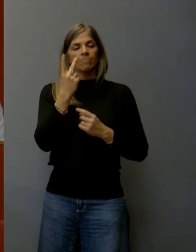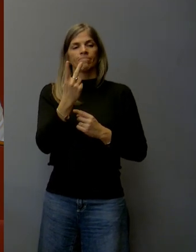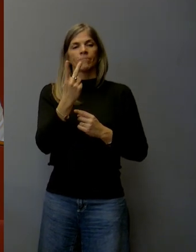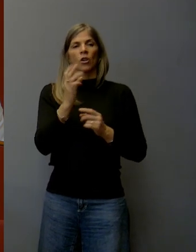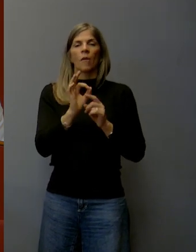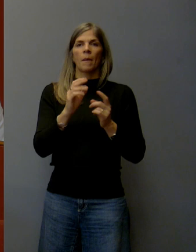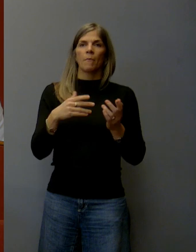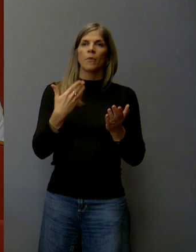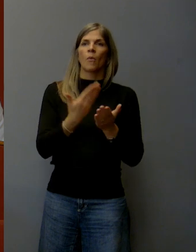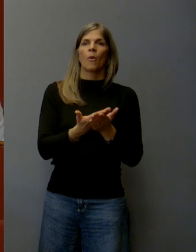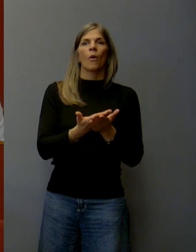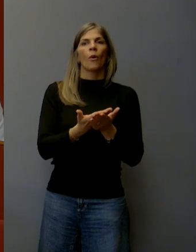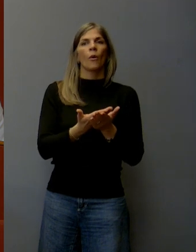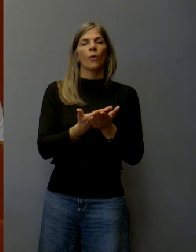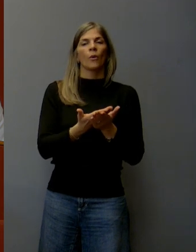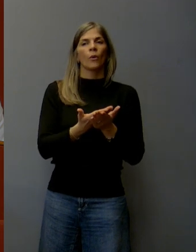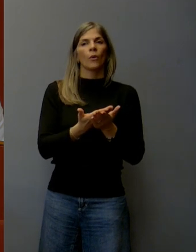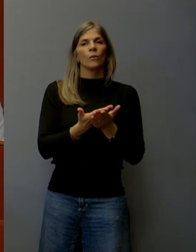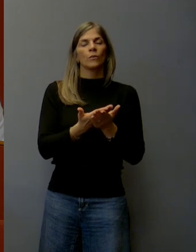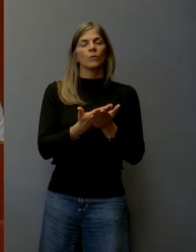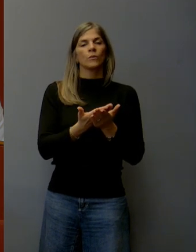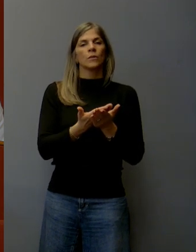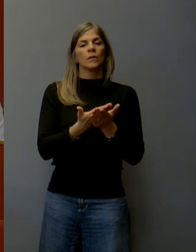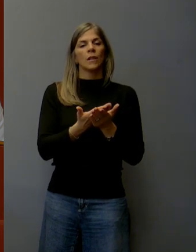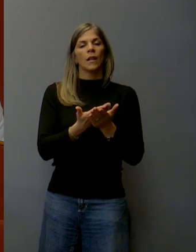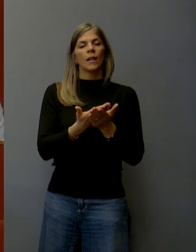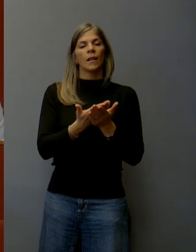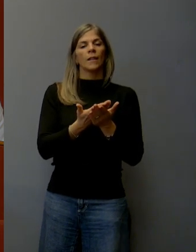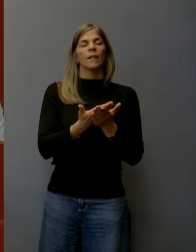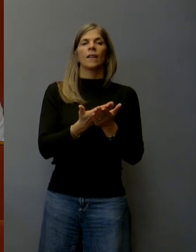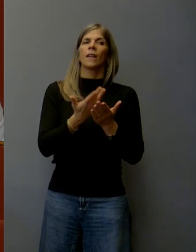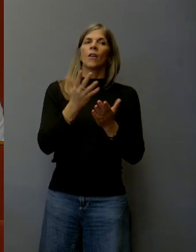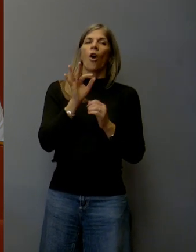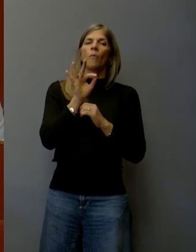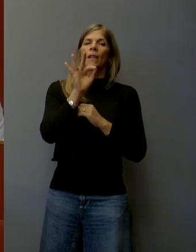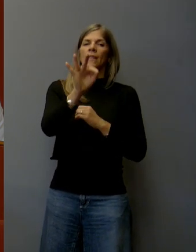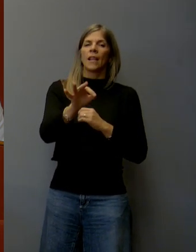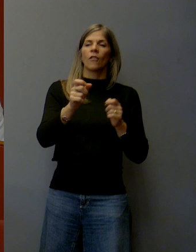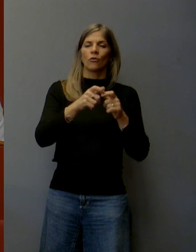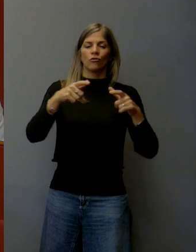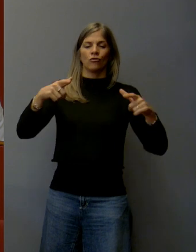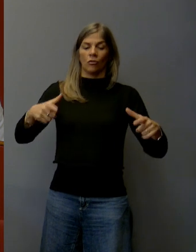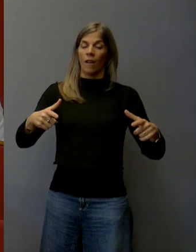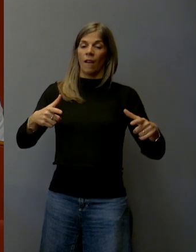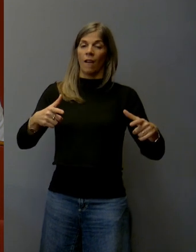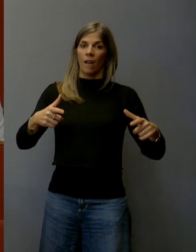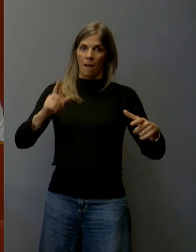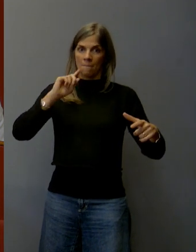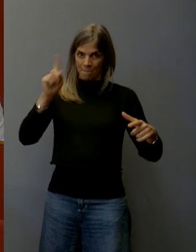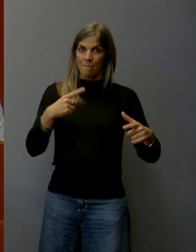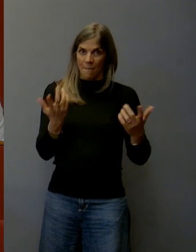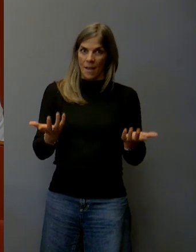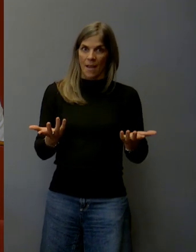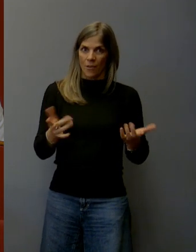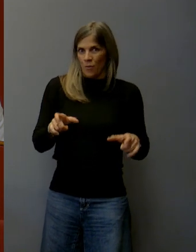proposte e vogliono migliorare quella che è l'amministrazione della città quindi non sono necessariamente per forza